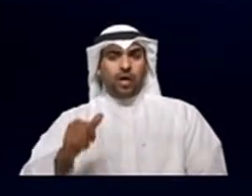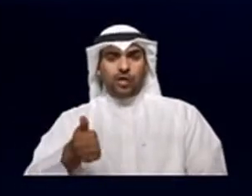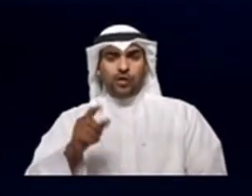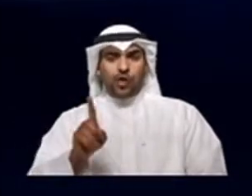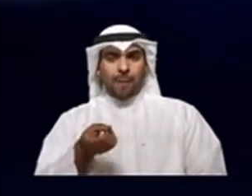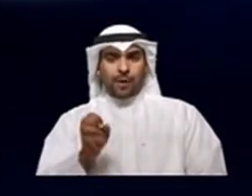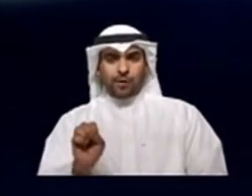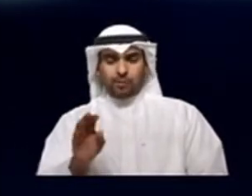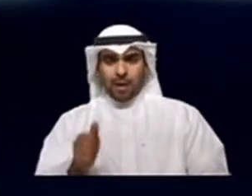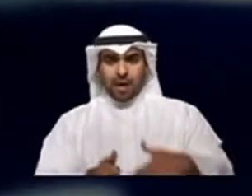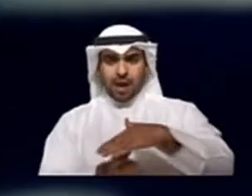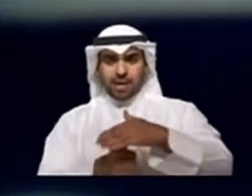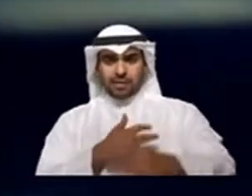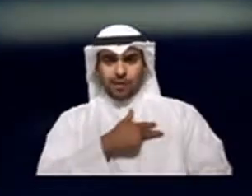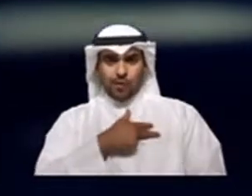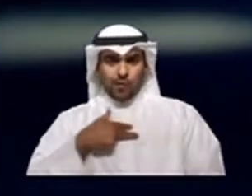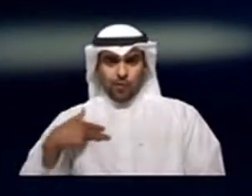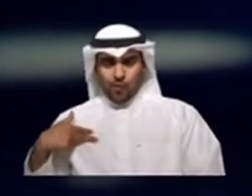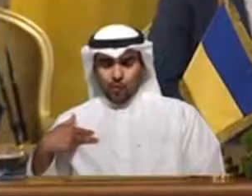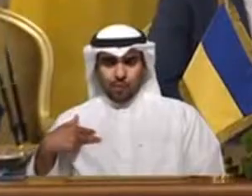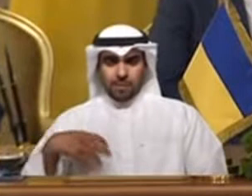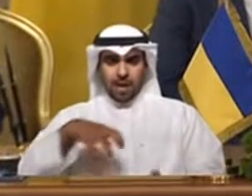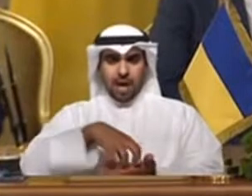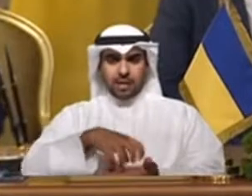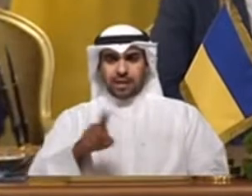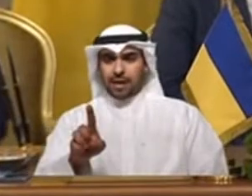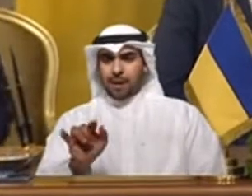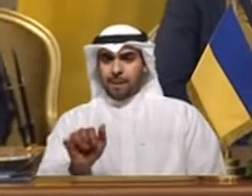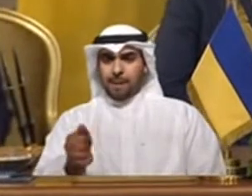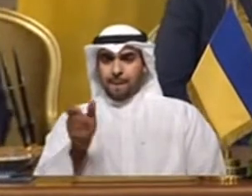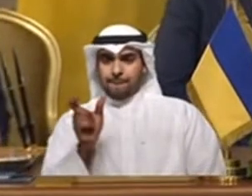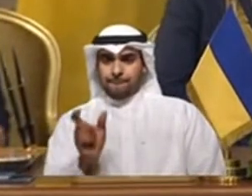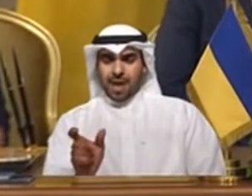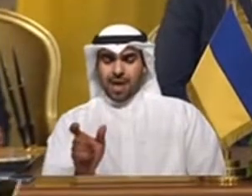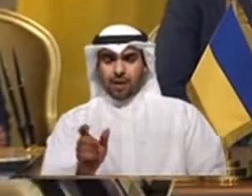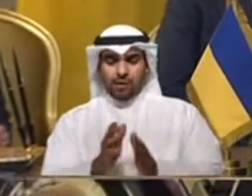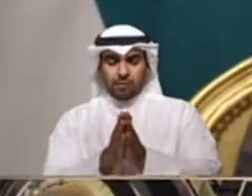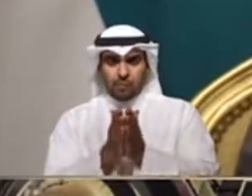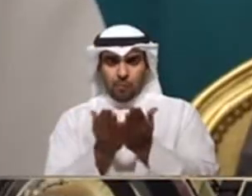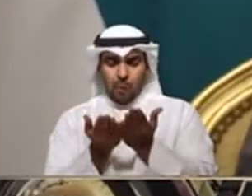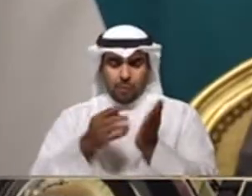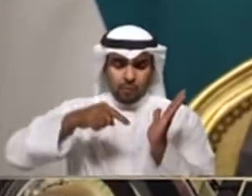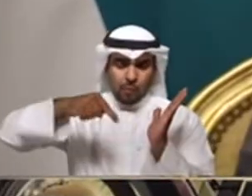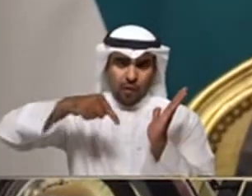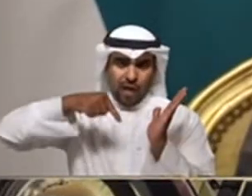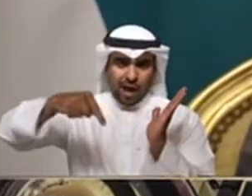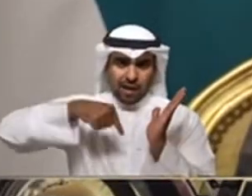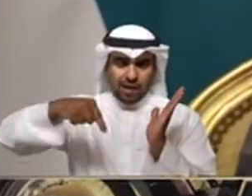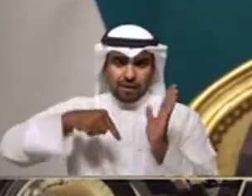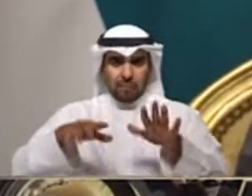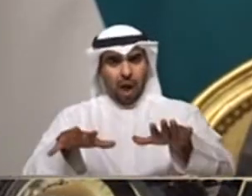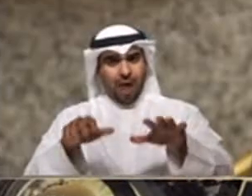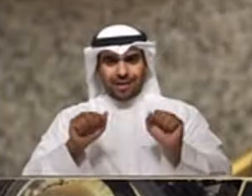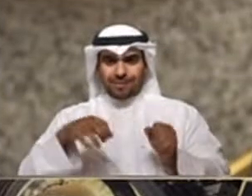الصباح رئيس مجلس الوزراء، تم بقصر بيان ظهر اليوم التوقيع على اتفاقية بين دولة الكويت وجمهورية